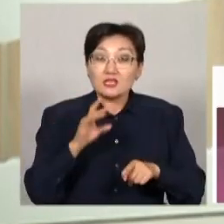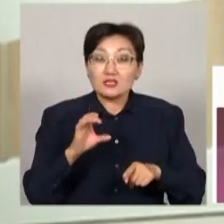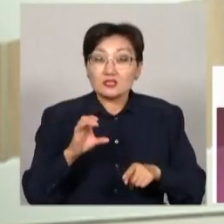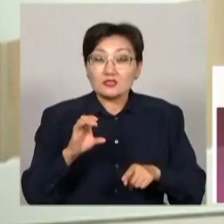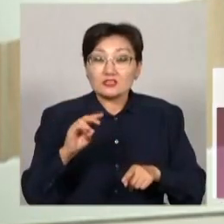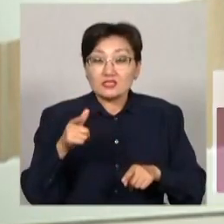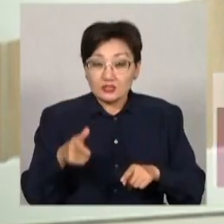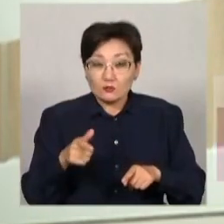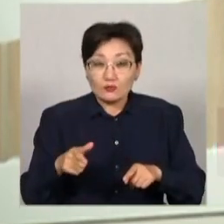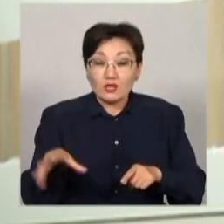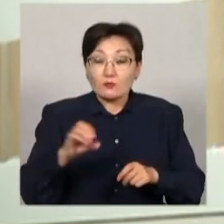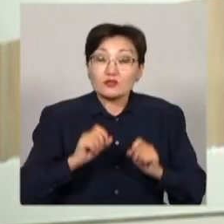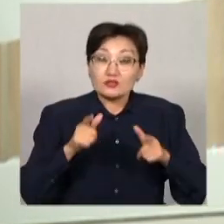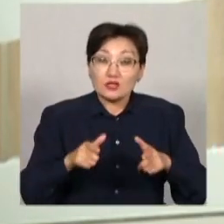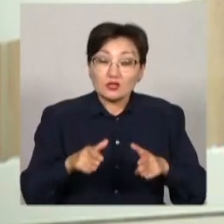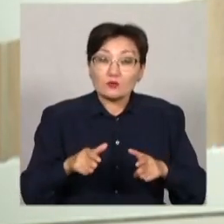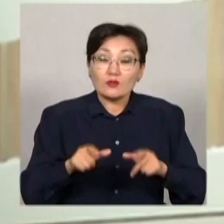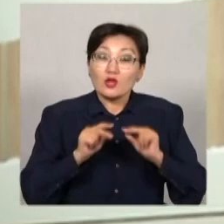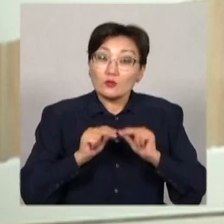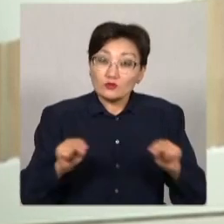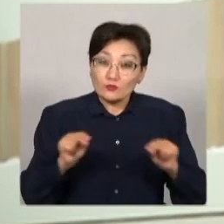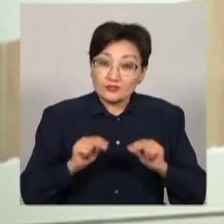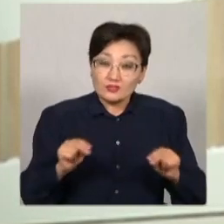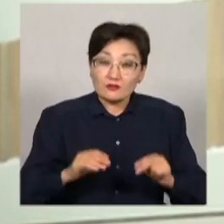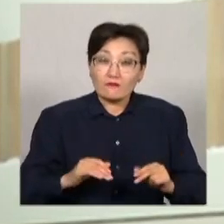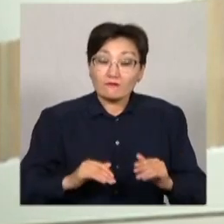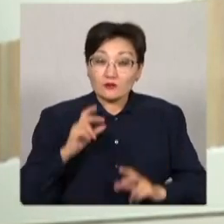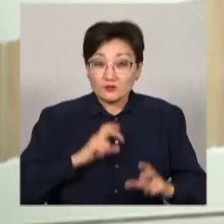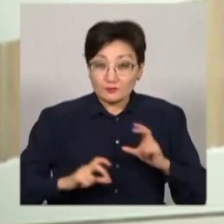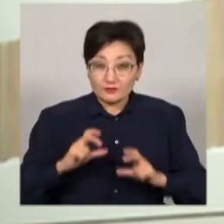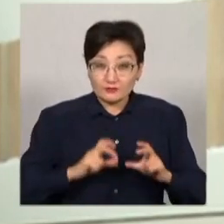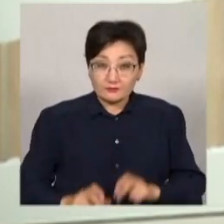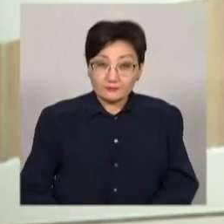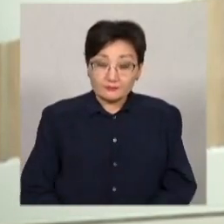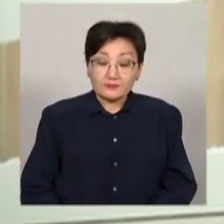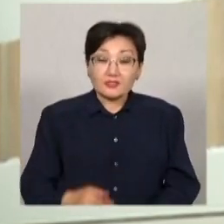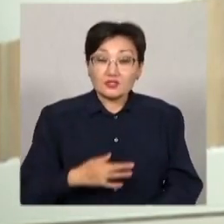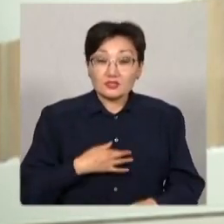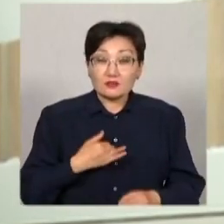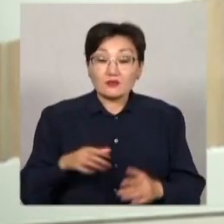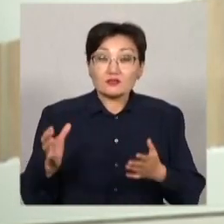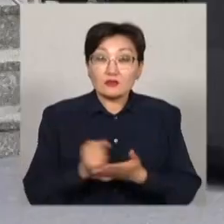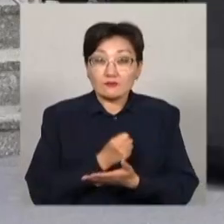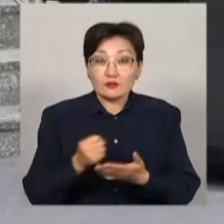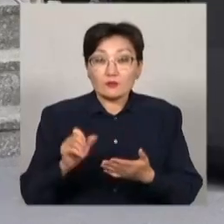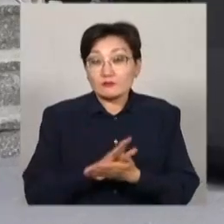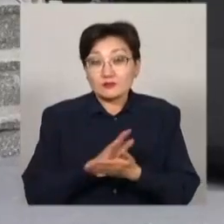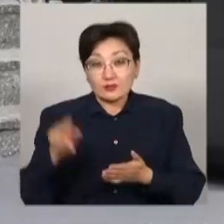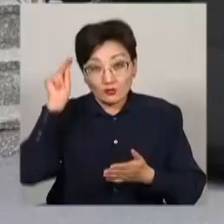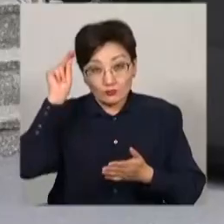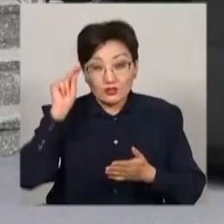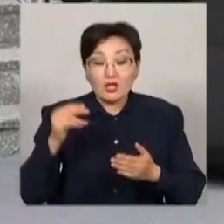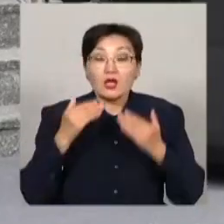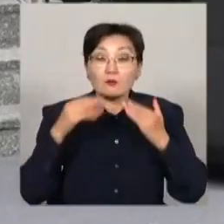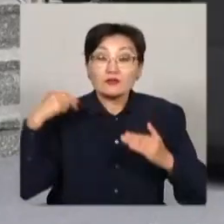большинства не поступили гуманитарные выше учебные заведения и выиграли грант сегодня последний